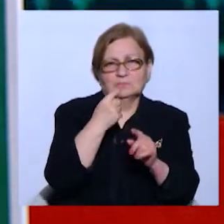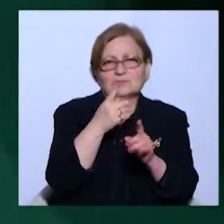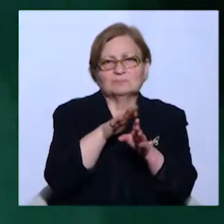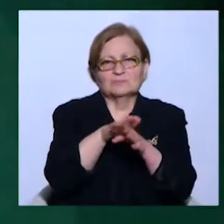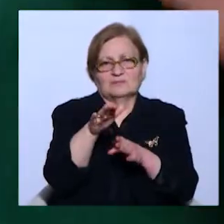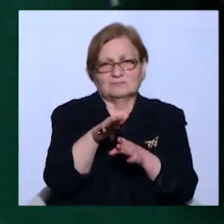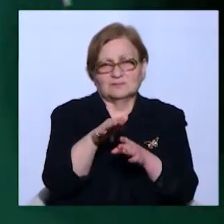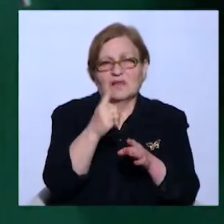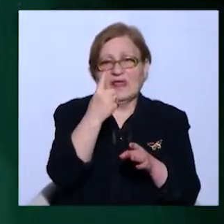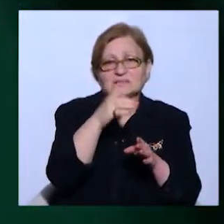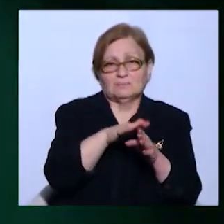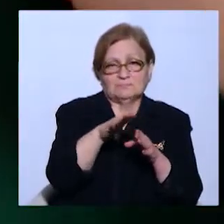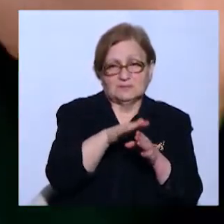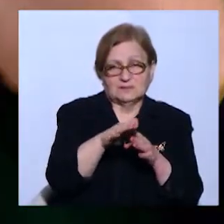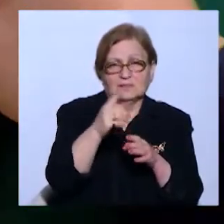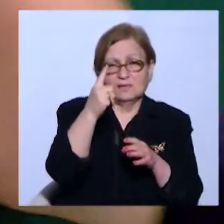დავწეროთ